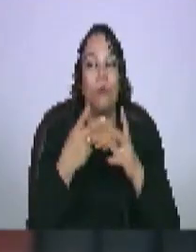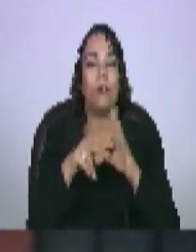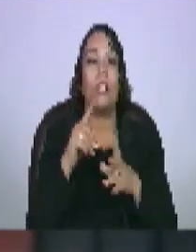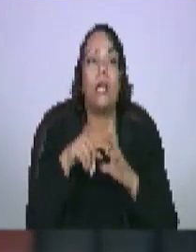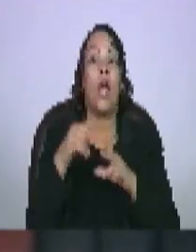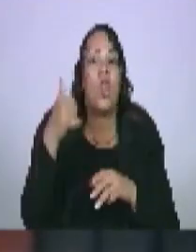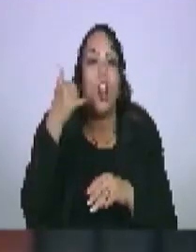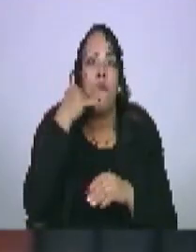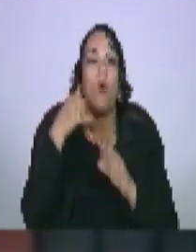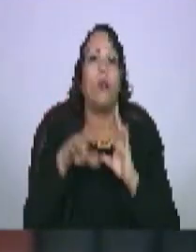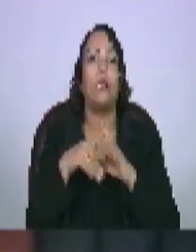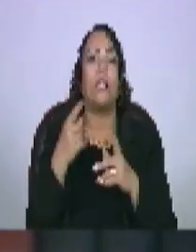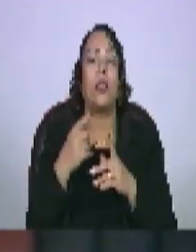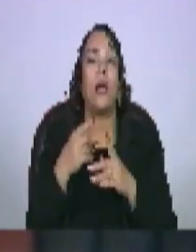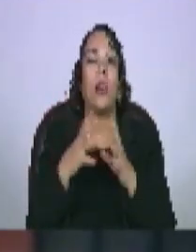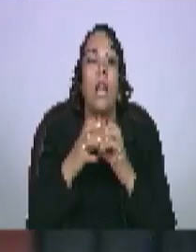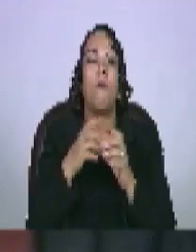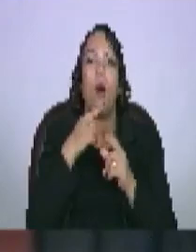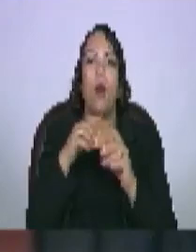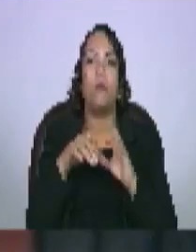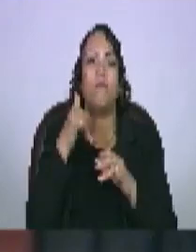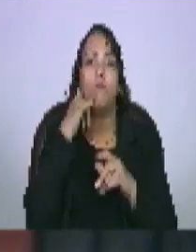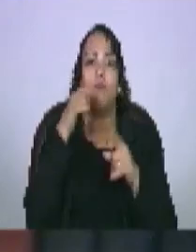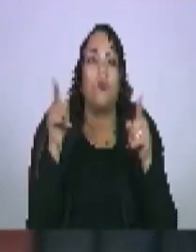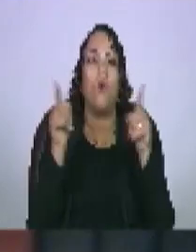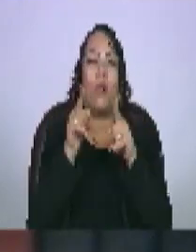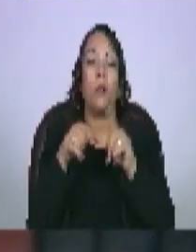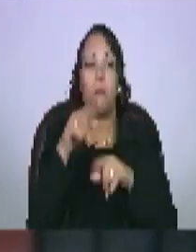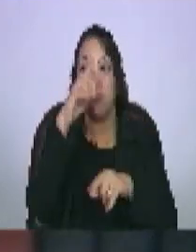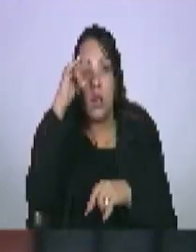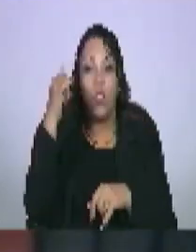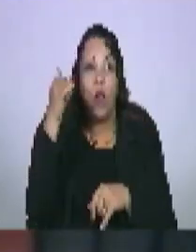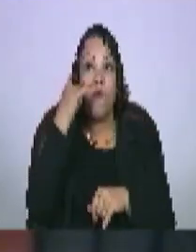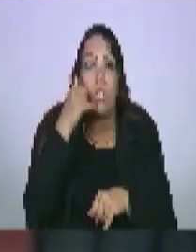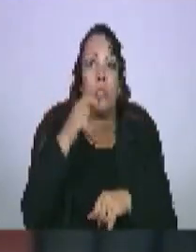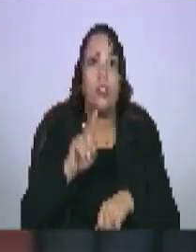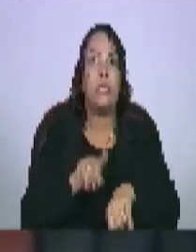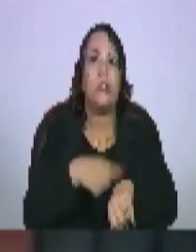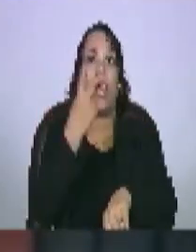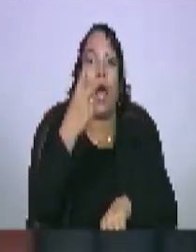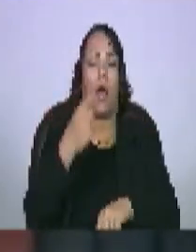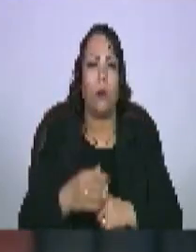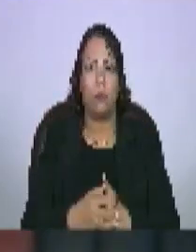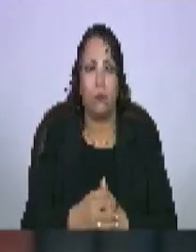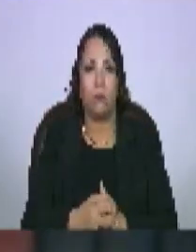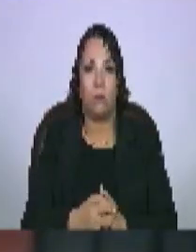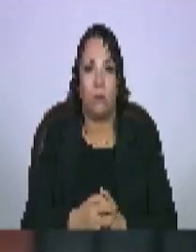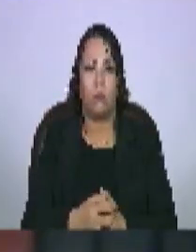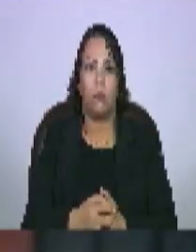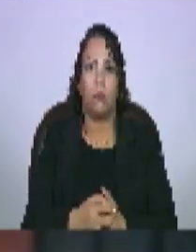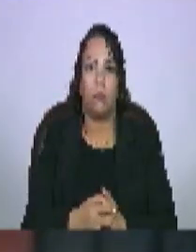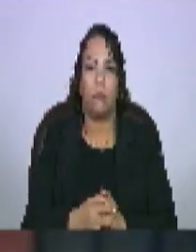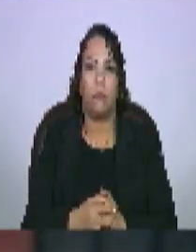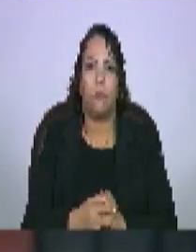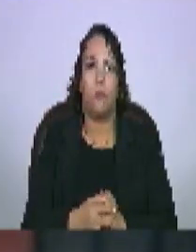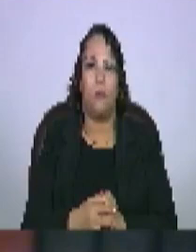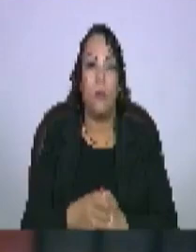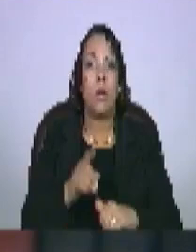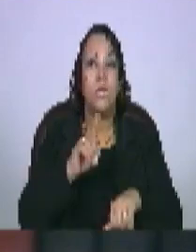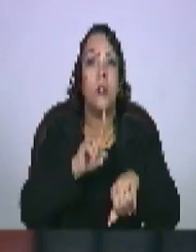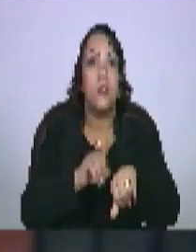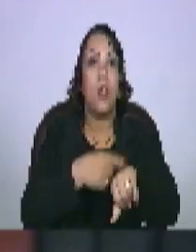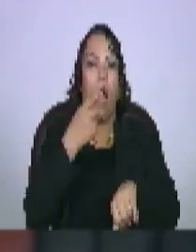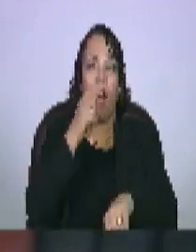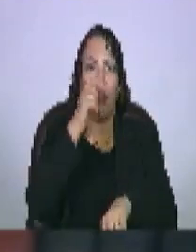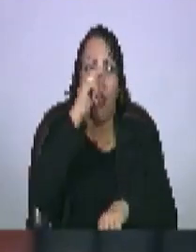التعريف للحاجات القصيره انا بستغرب ان واحد ياخد مكالمه تليفون ساعه الساحه